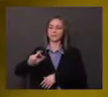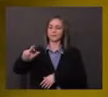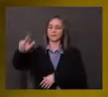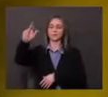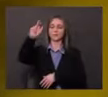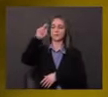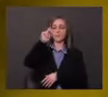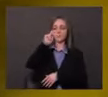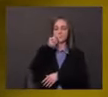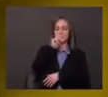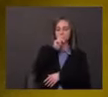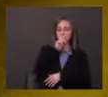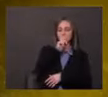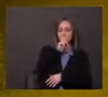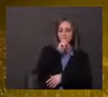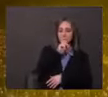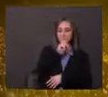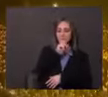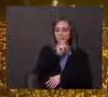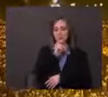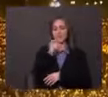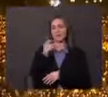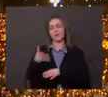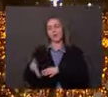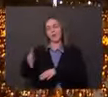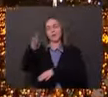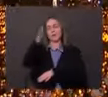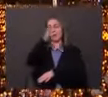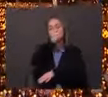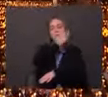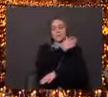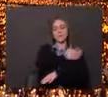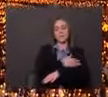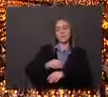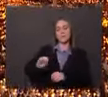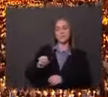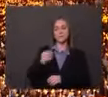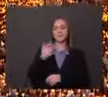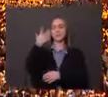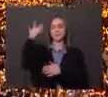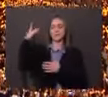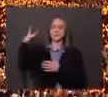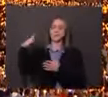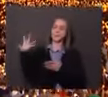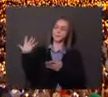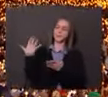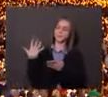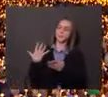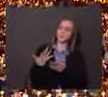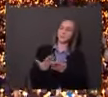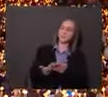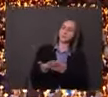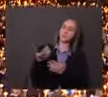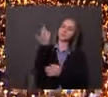sic ut erat in principio, et nunc et semper, et in saecula